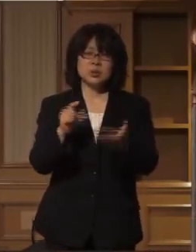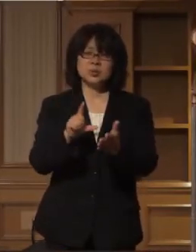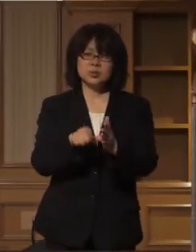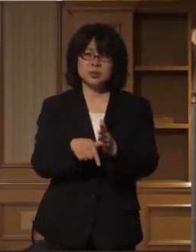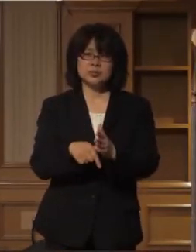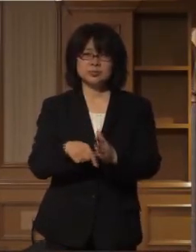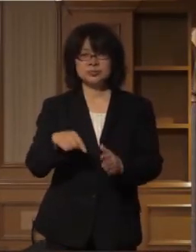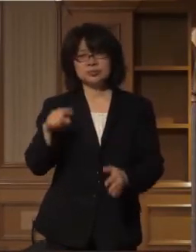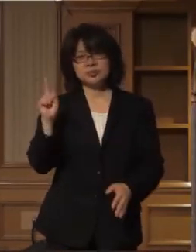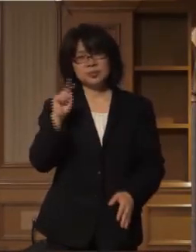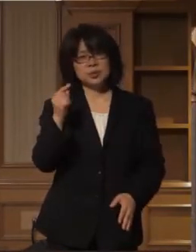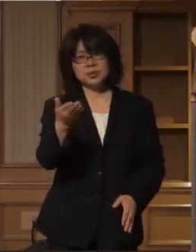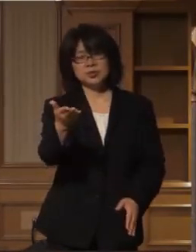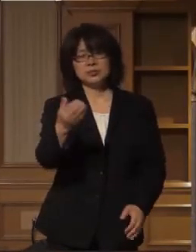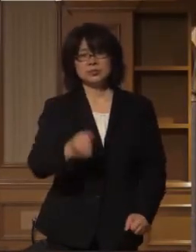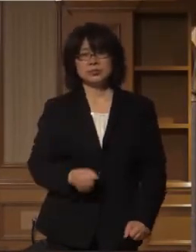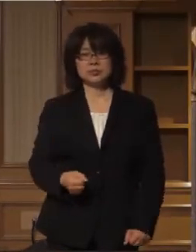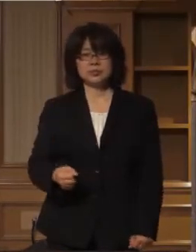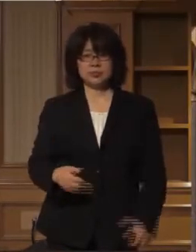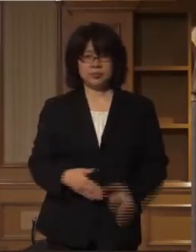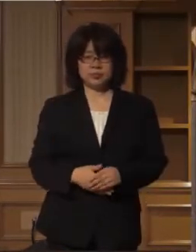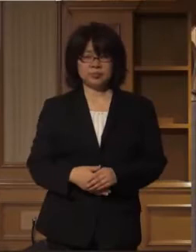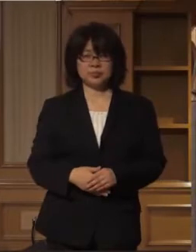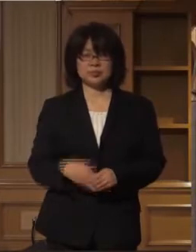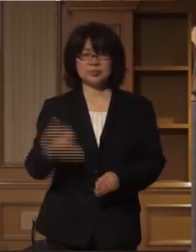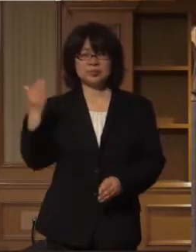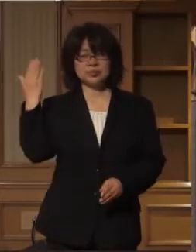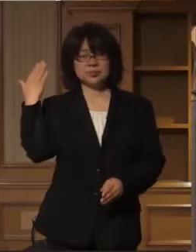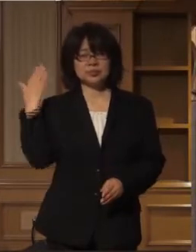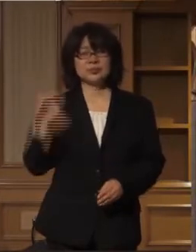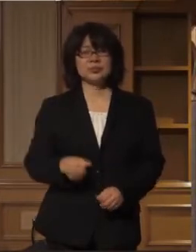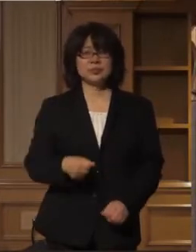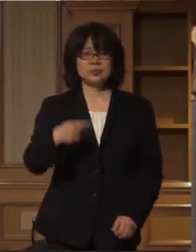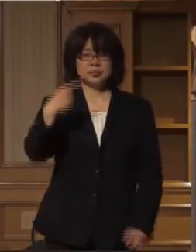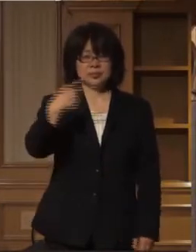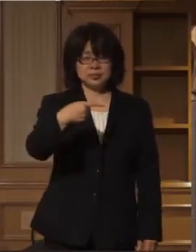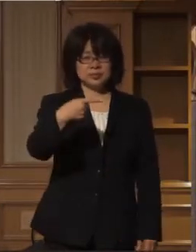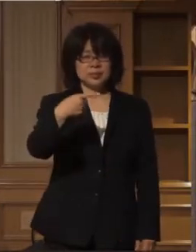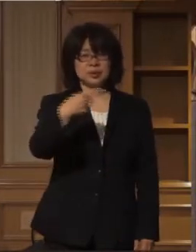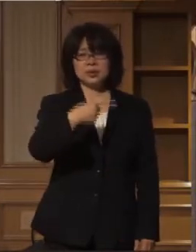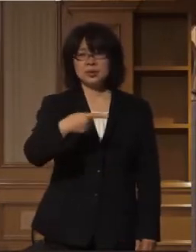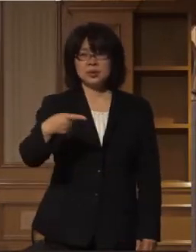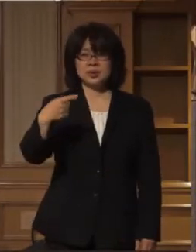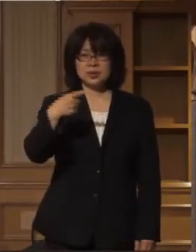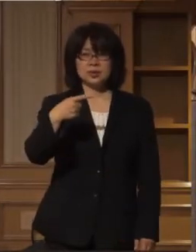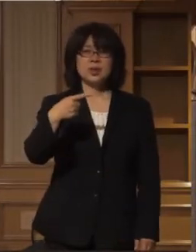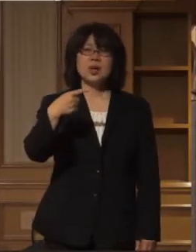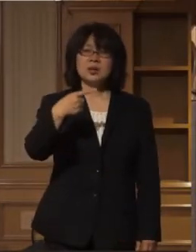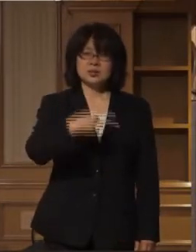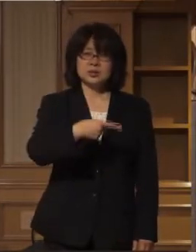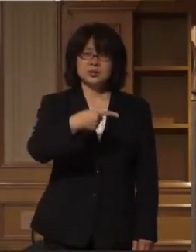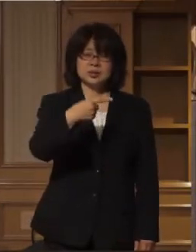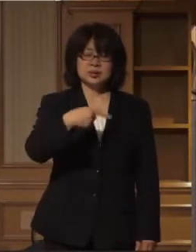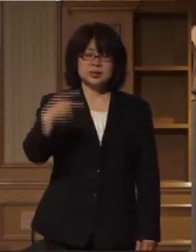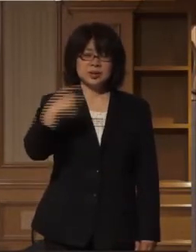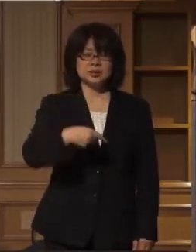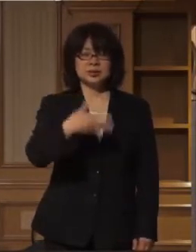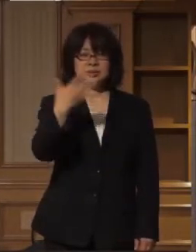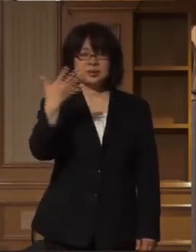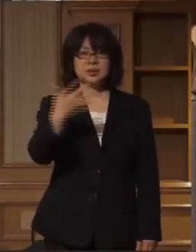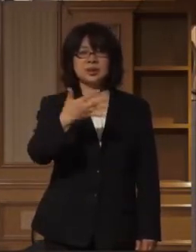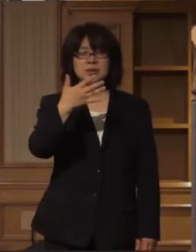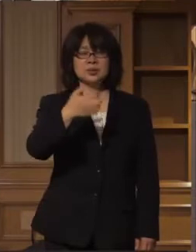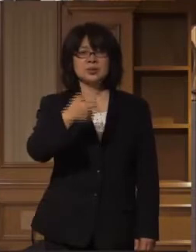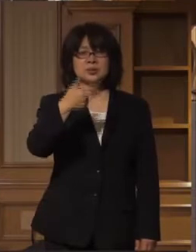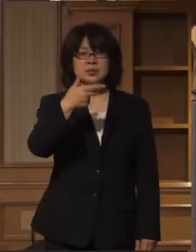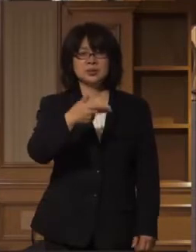ね。でその前の1996年の10月に痛ましい事